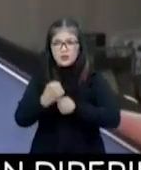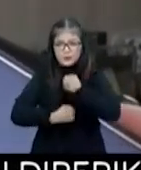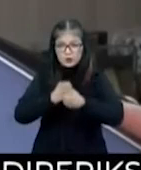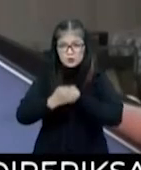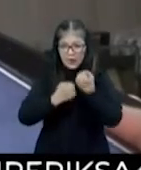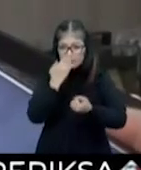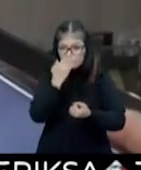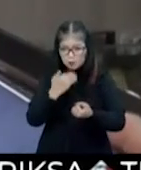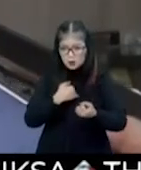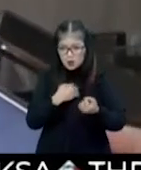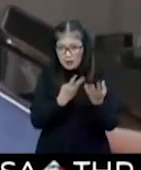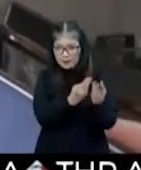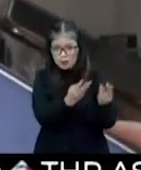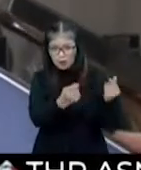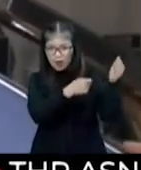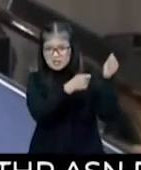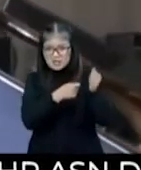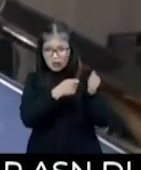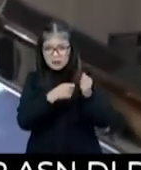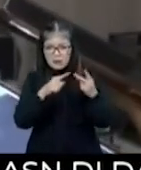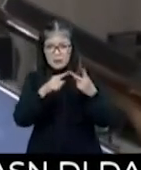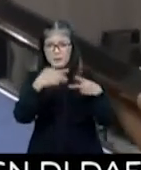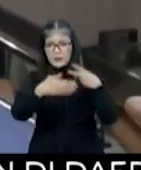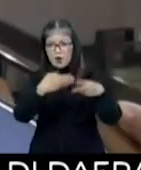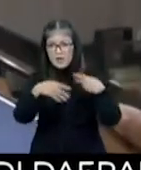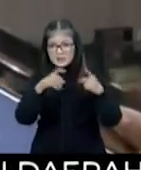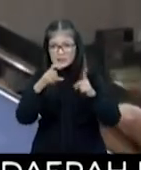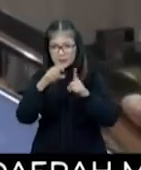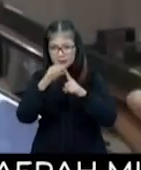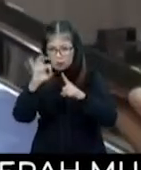perkebunan sawit, memiliki pengolahan CPO, dan memiliki